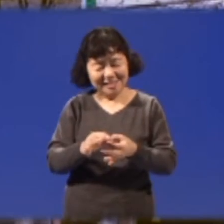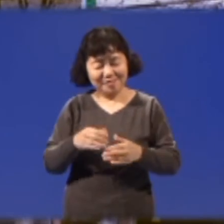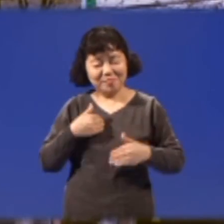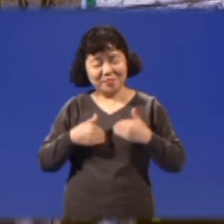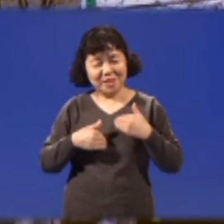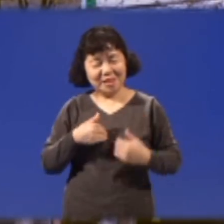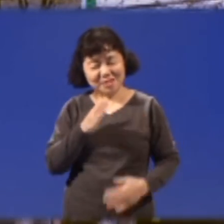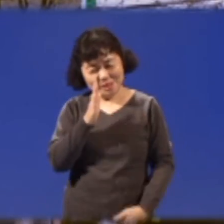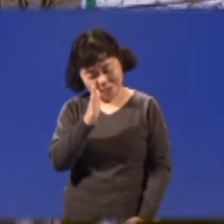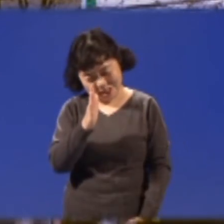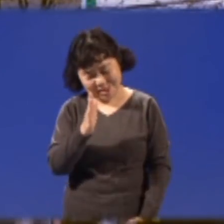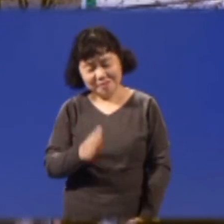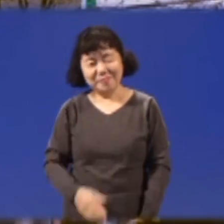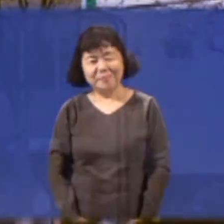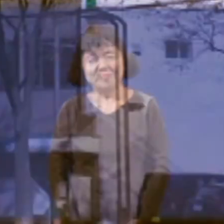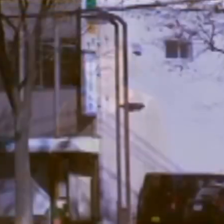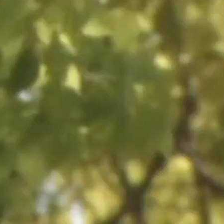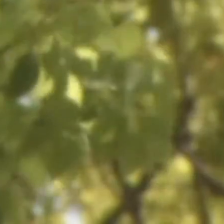もお楽しみに。